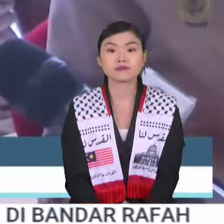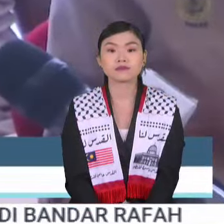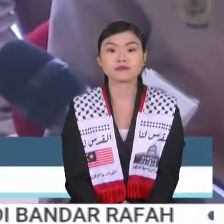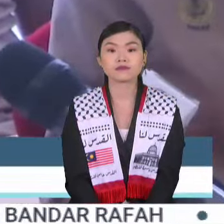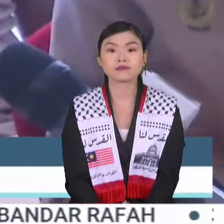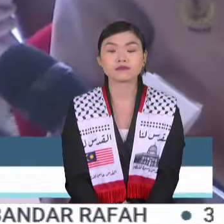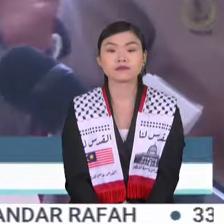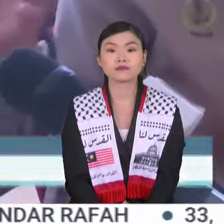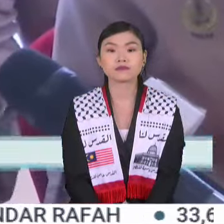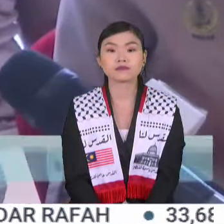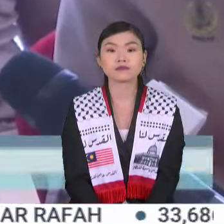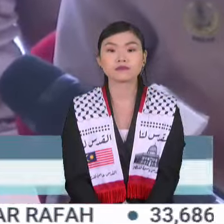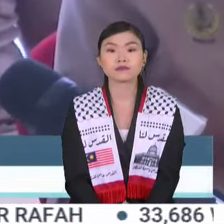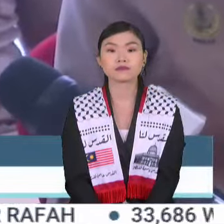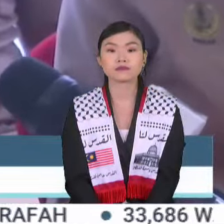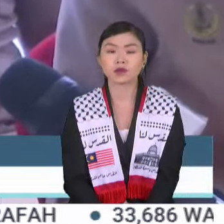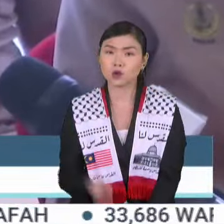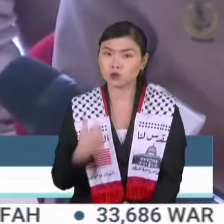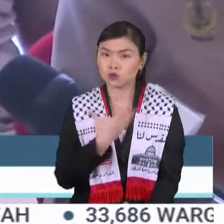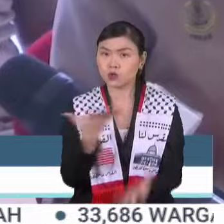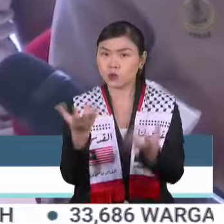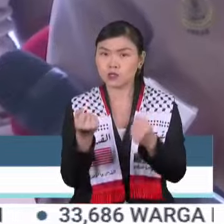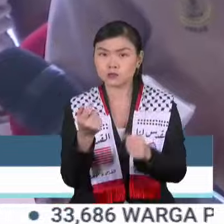bilion kita ak